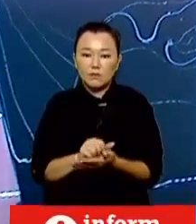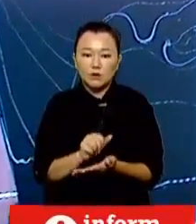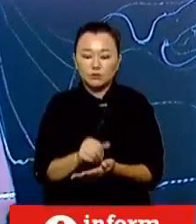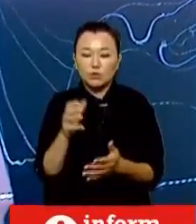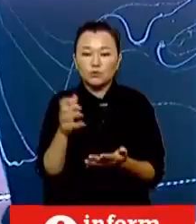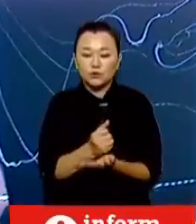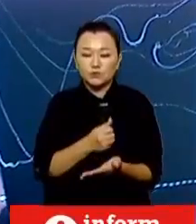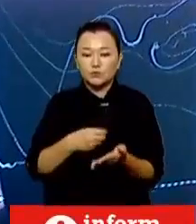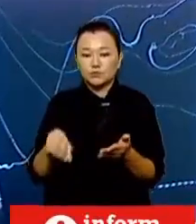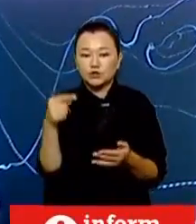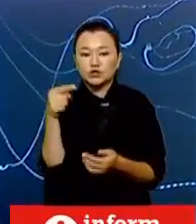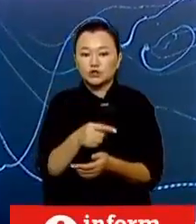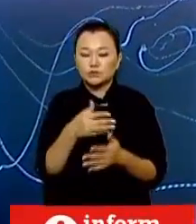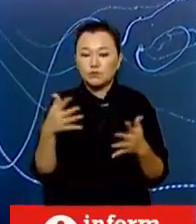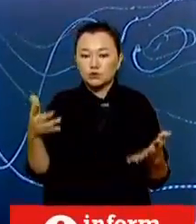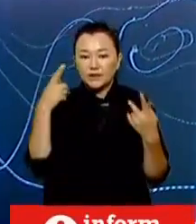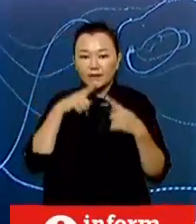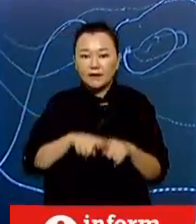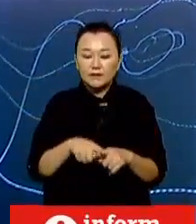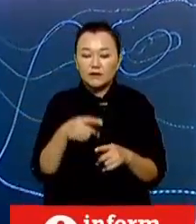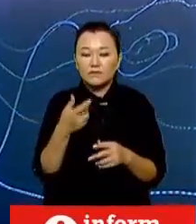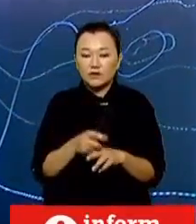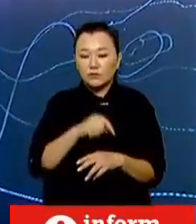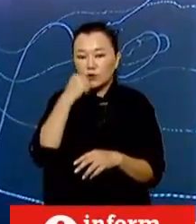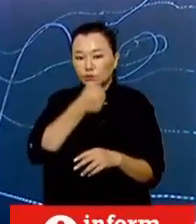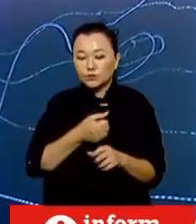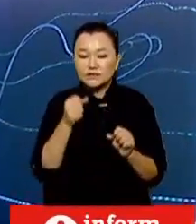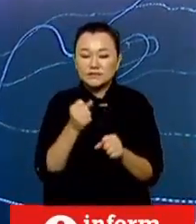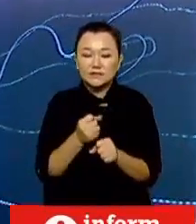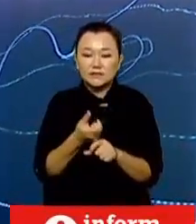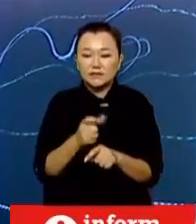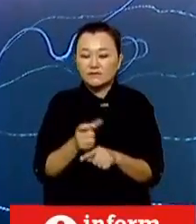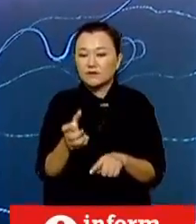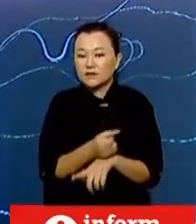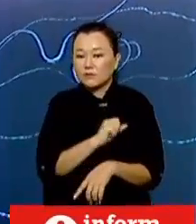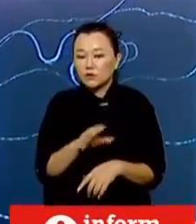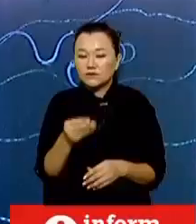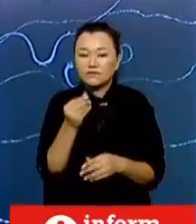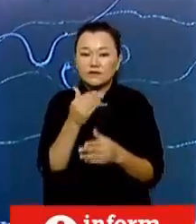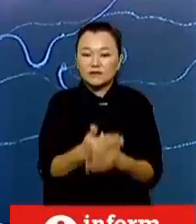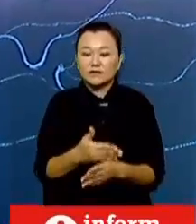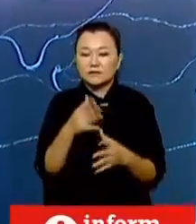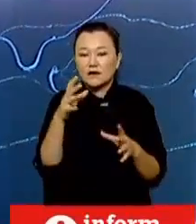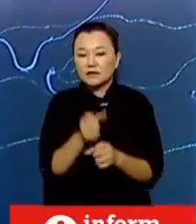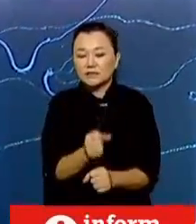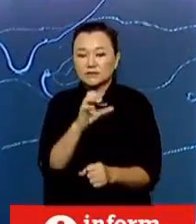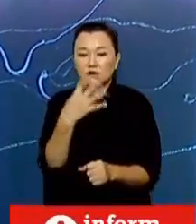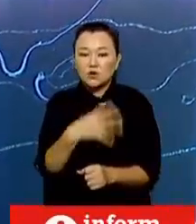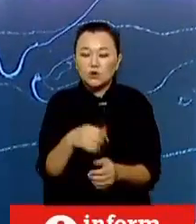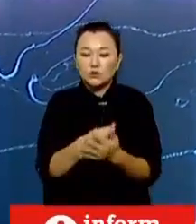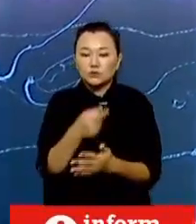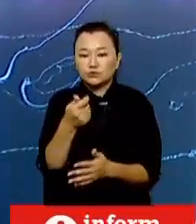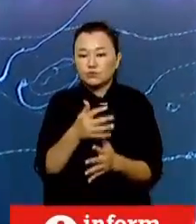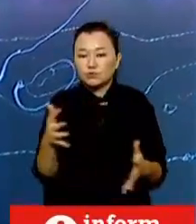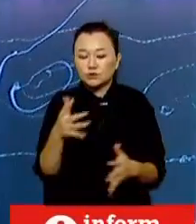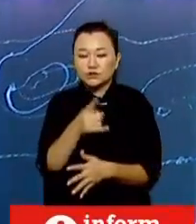закупить больше 1000 единиц техники. В этом году сделать этого не получится. Финансирование сократили с 40 до чуть